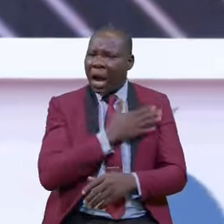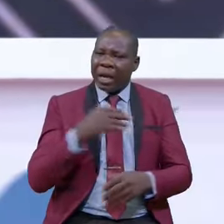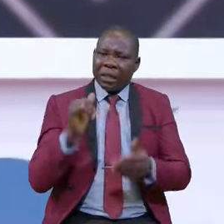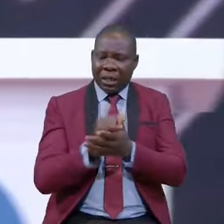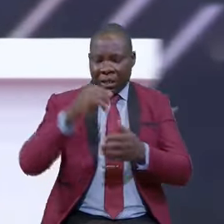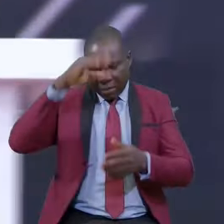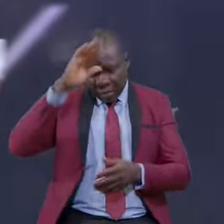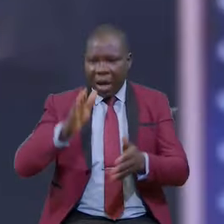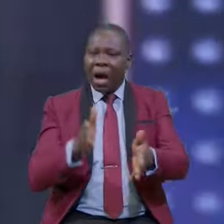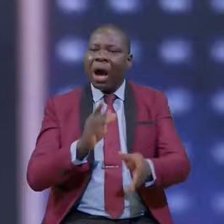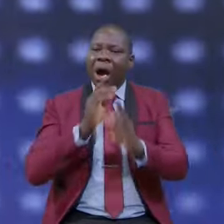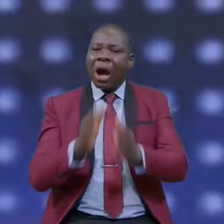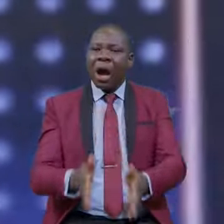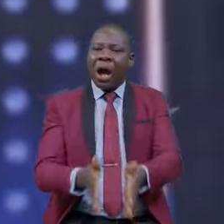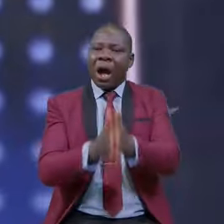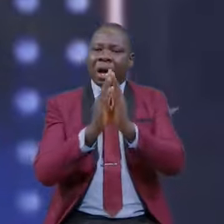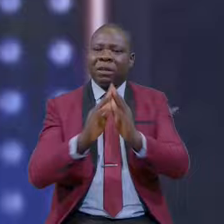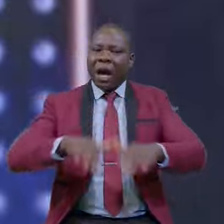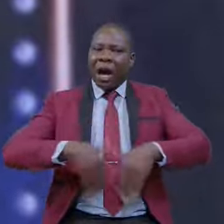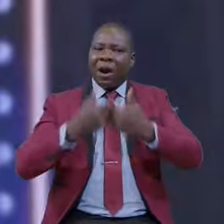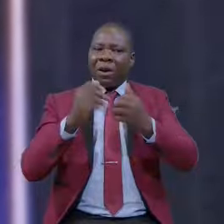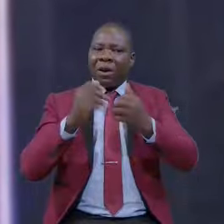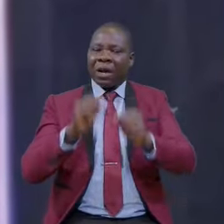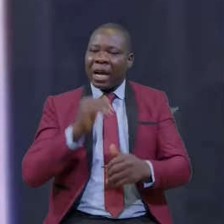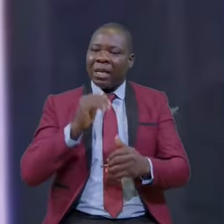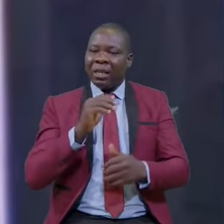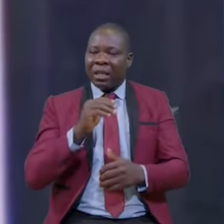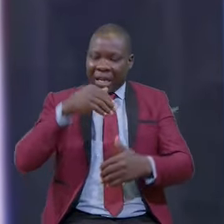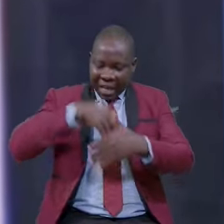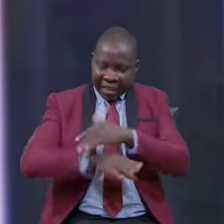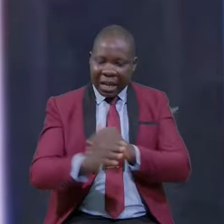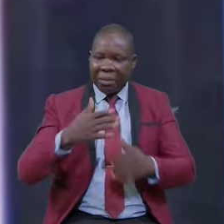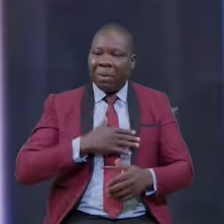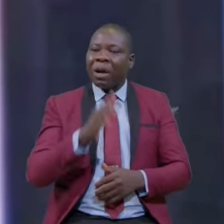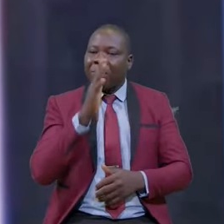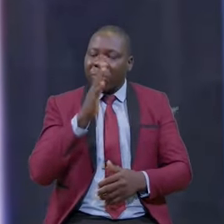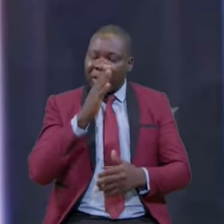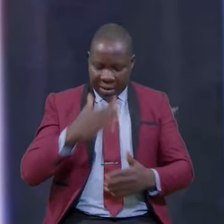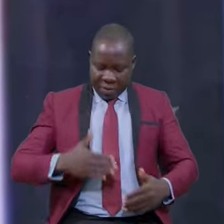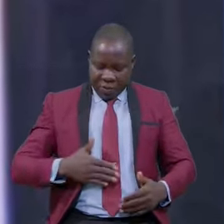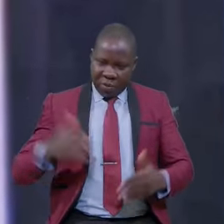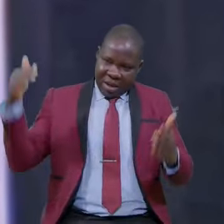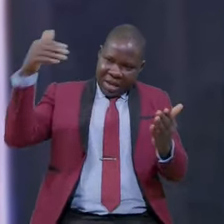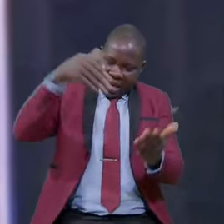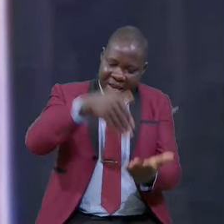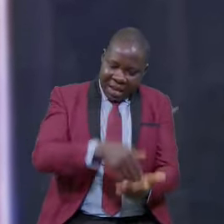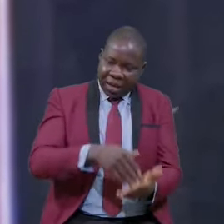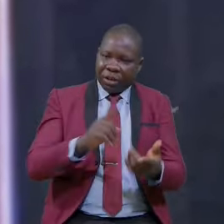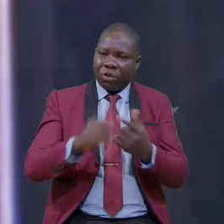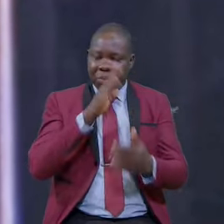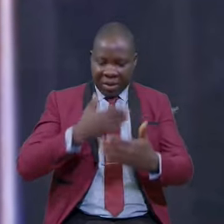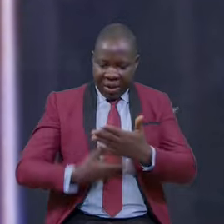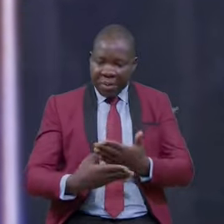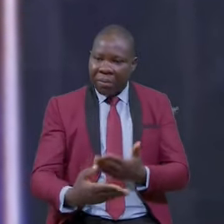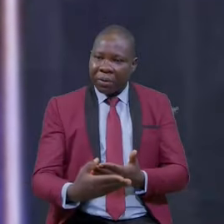retourner dans le ventre de ma mère et ressortir? Jésus lui a dit, ne t'étonne pas que je te dis. C'était toujours la